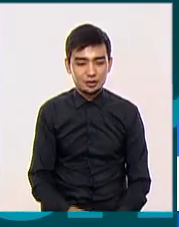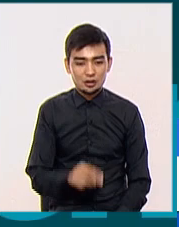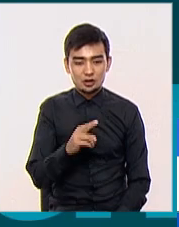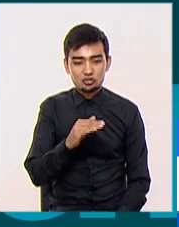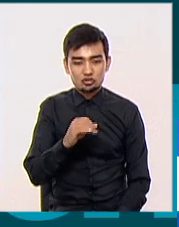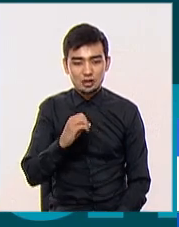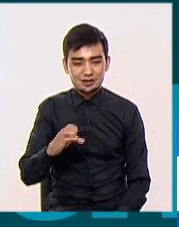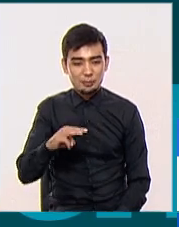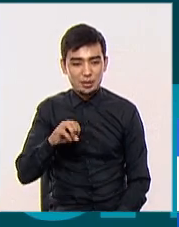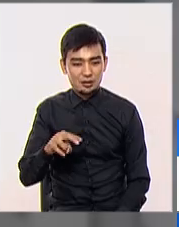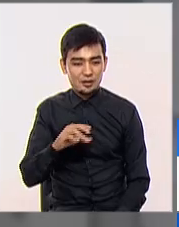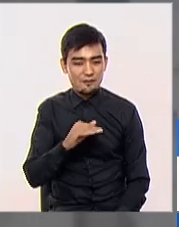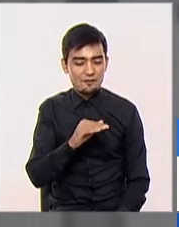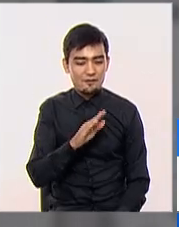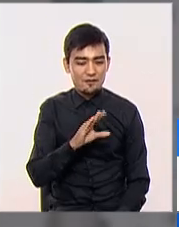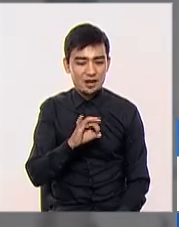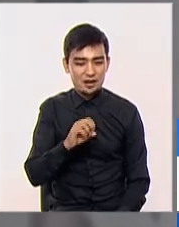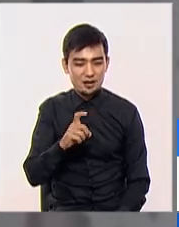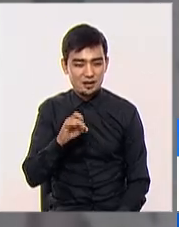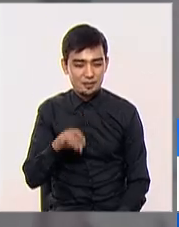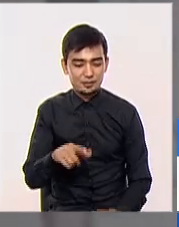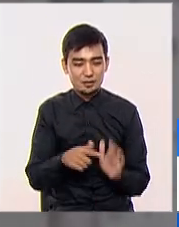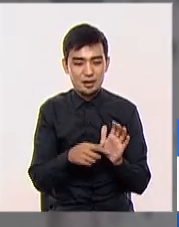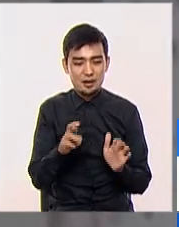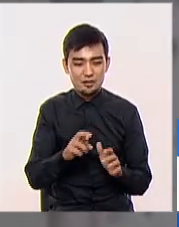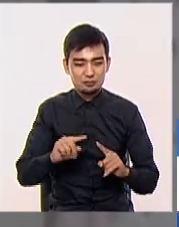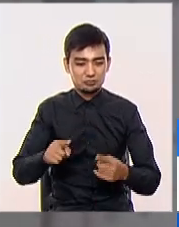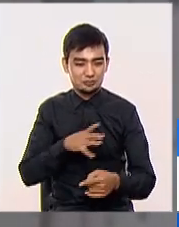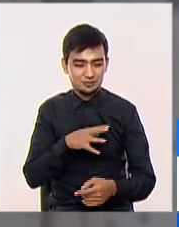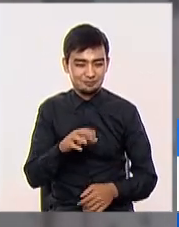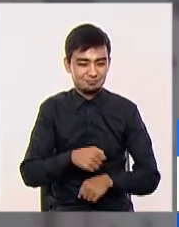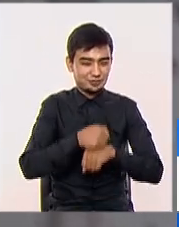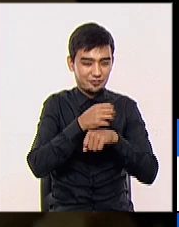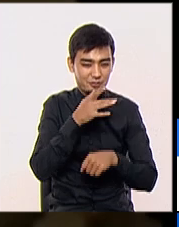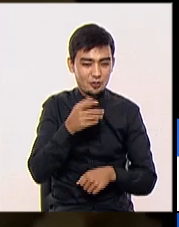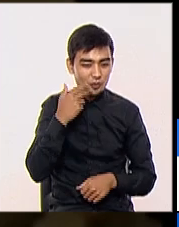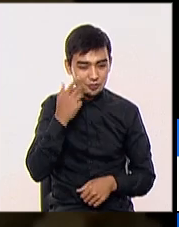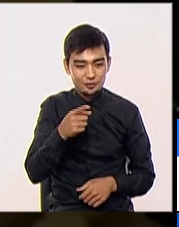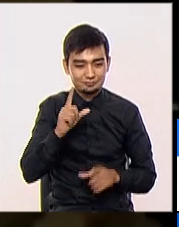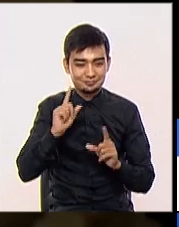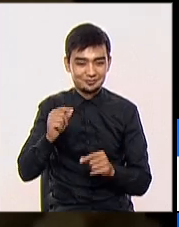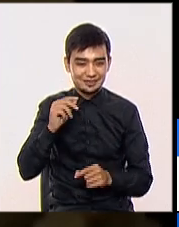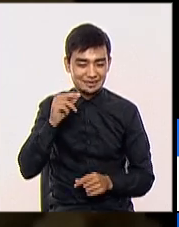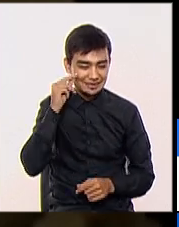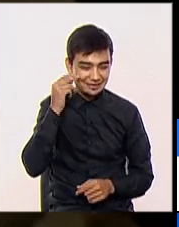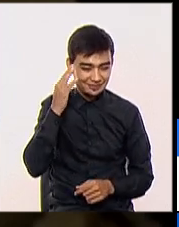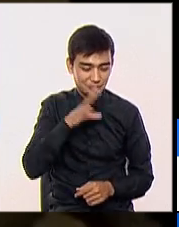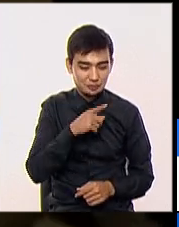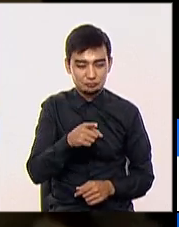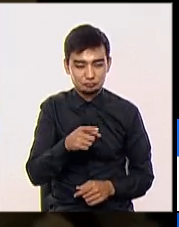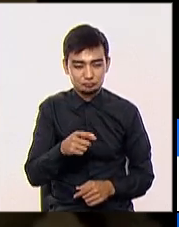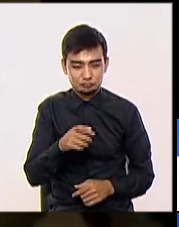Джазмена Викрама Рузахунова задержали 7 января во время погромов, когда он направлялся в Кыргызстан. Приняв его за